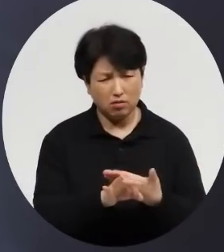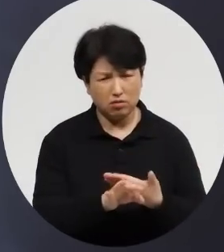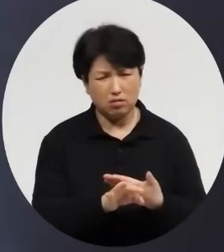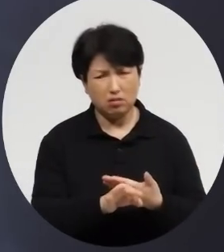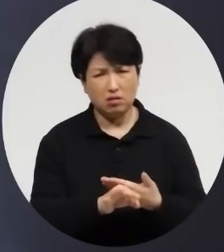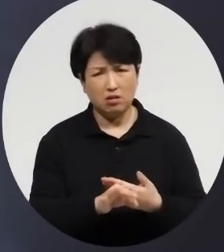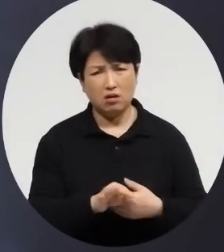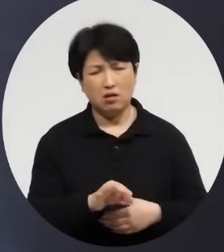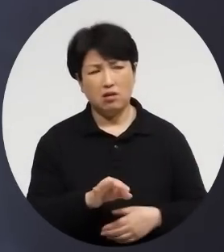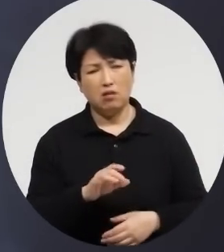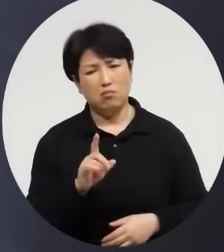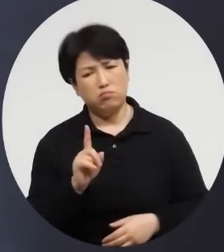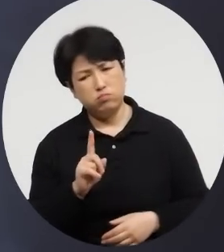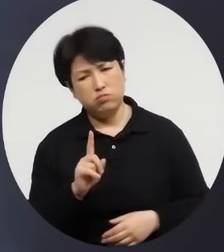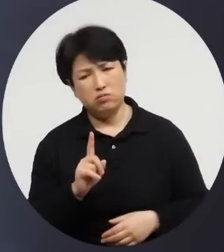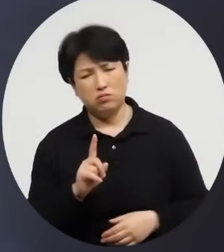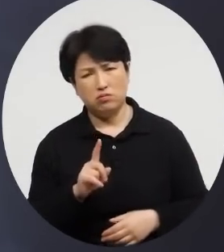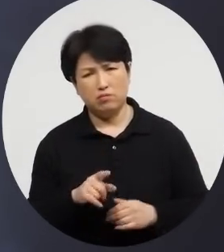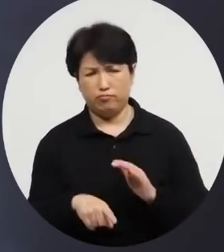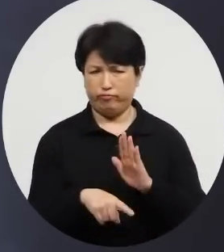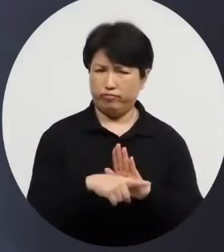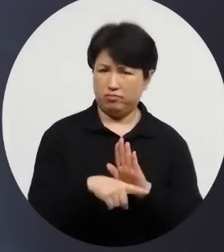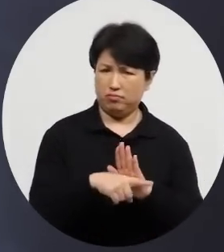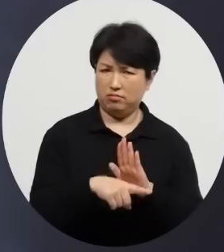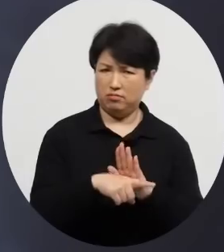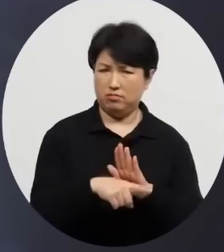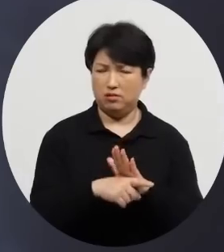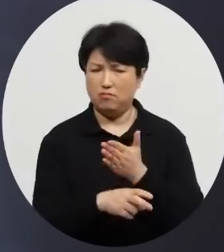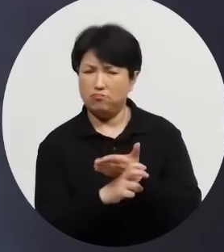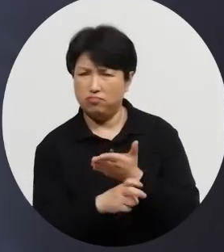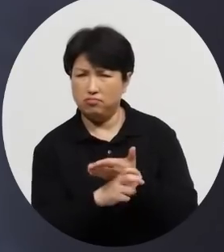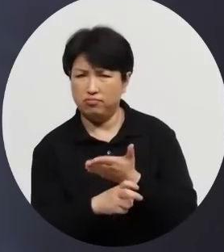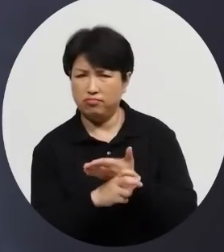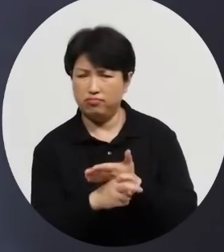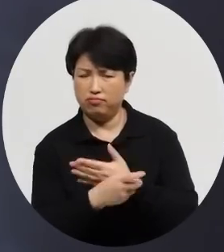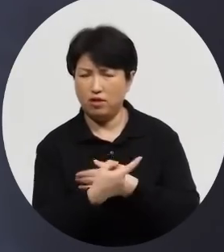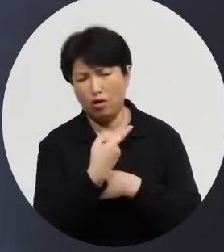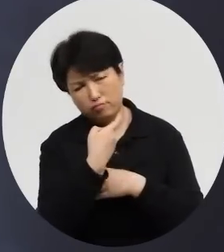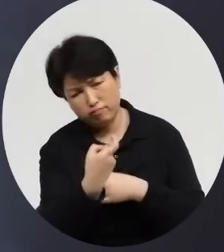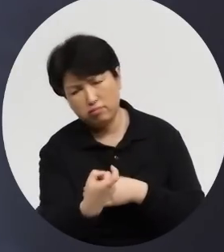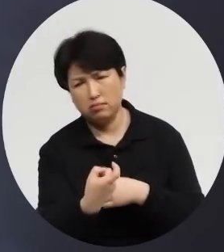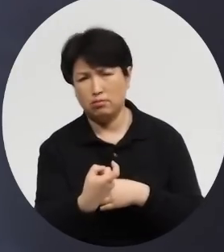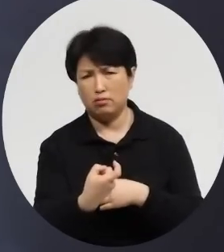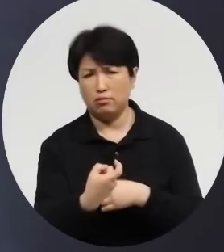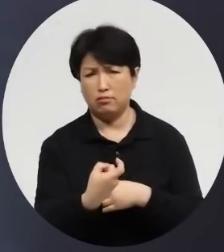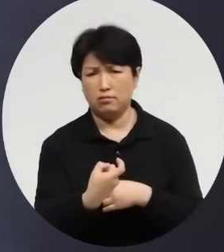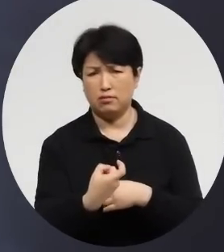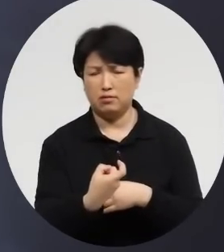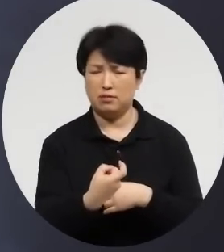자꾸 어떤 그런 부정한 데 유혹을 받기가 쉽다. 네.